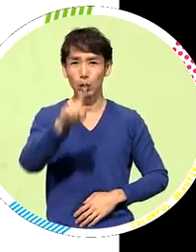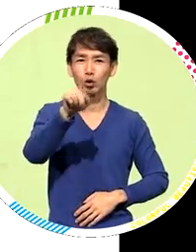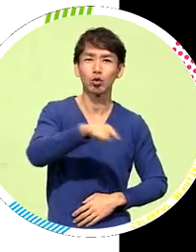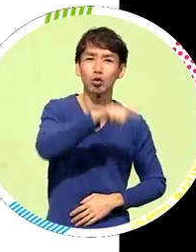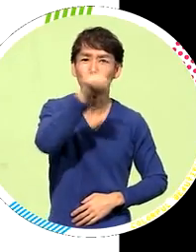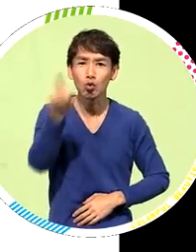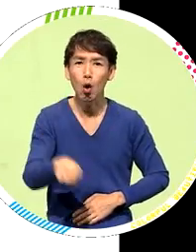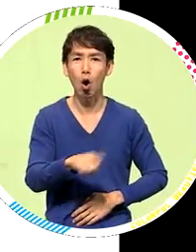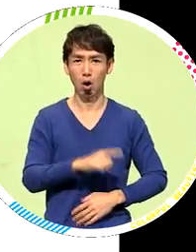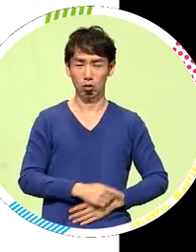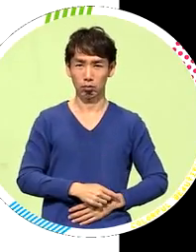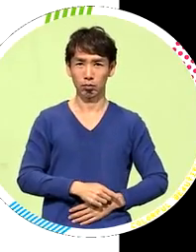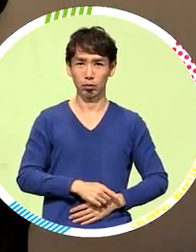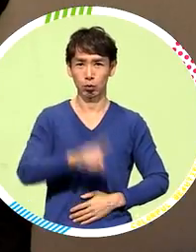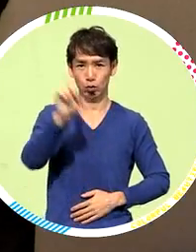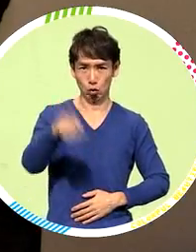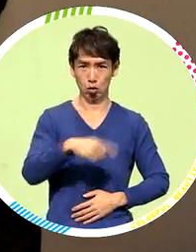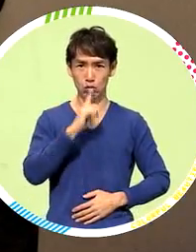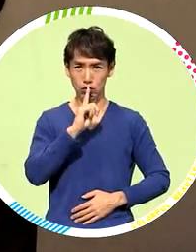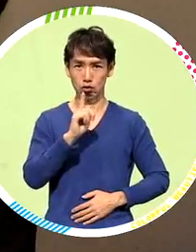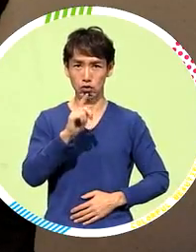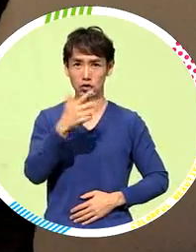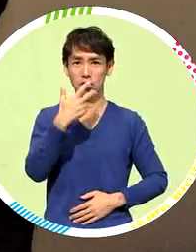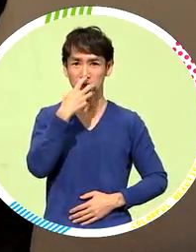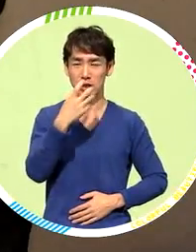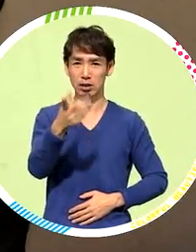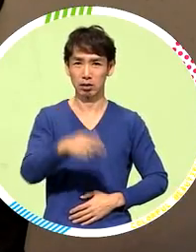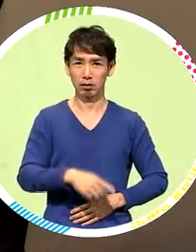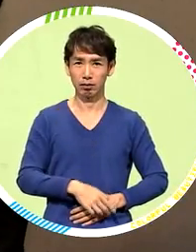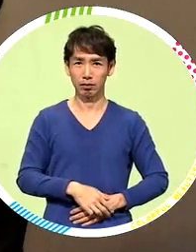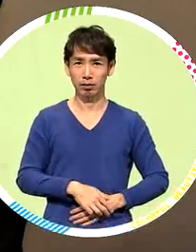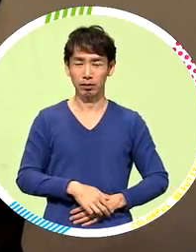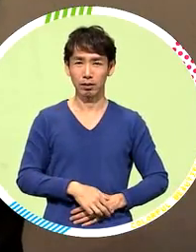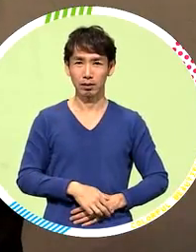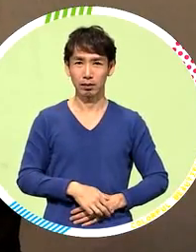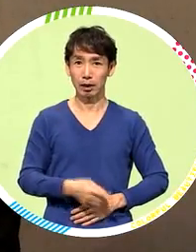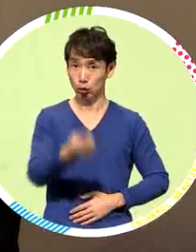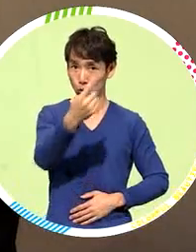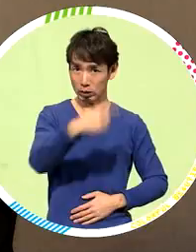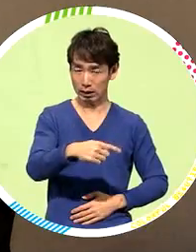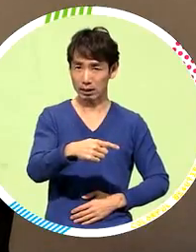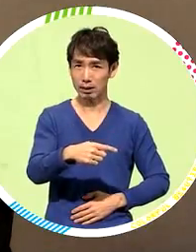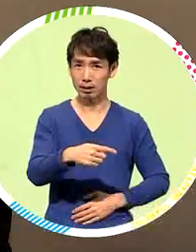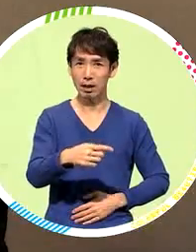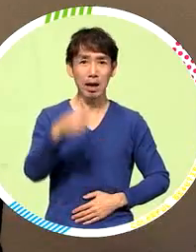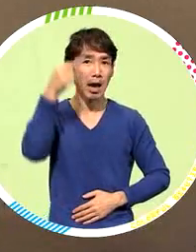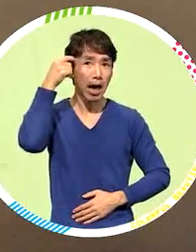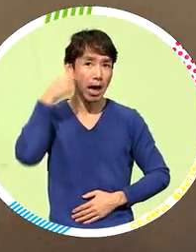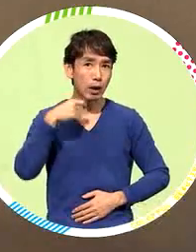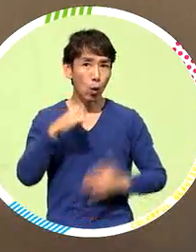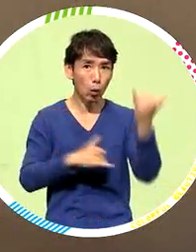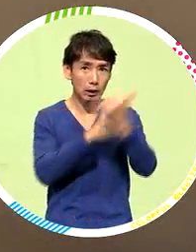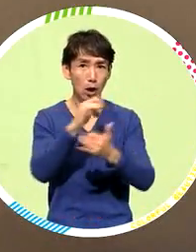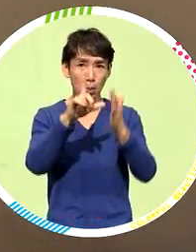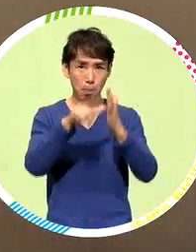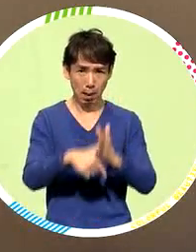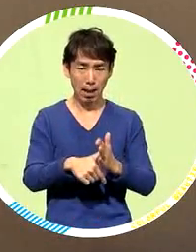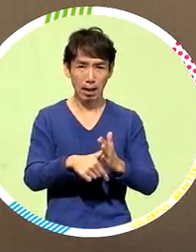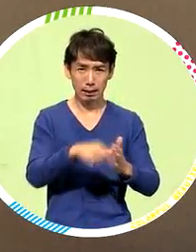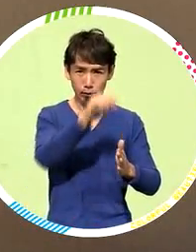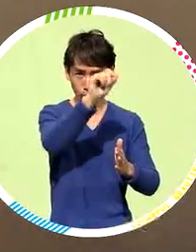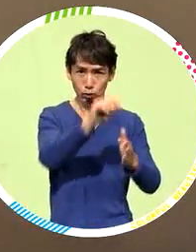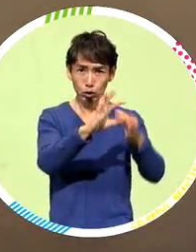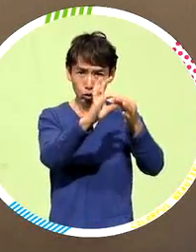違うできるここまくずし字は江戸時代は文字を2筆で続けて書くので